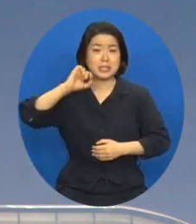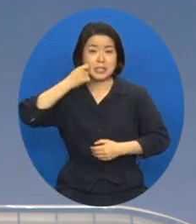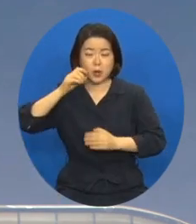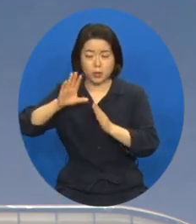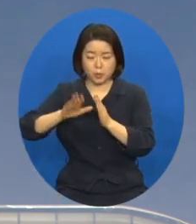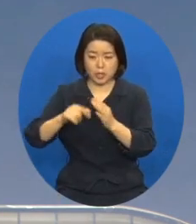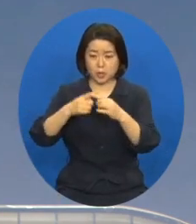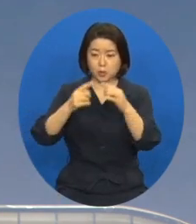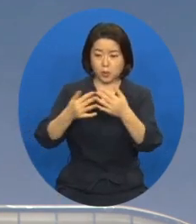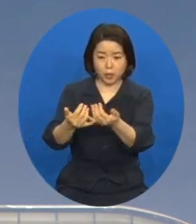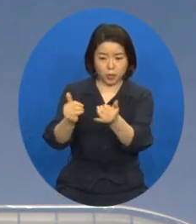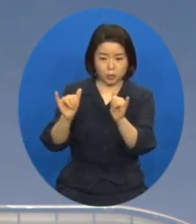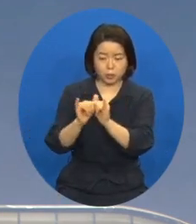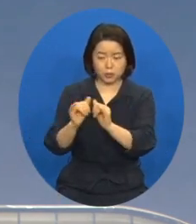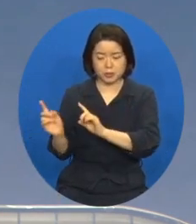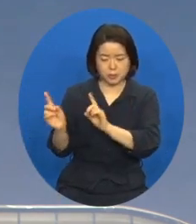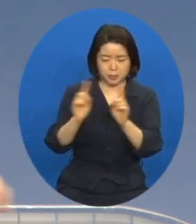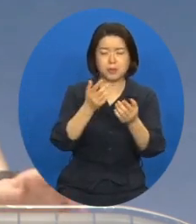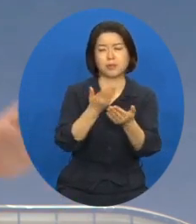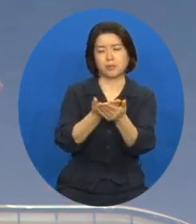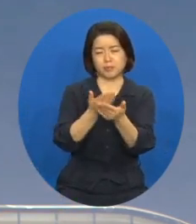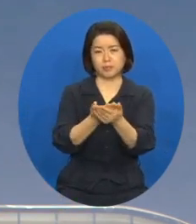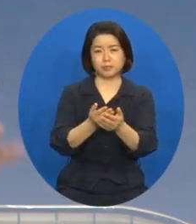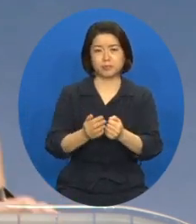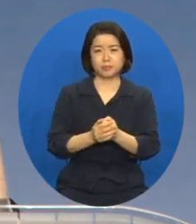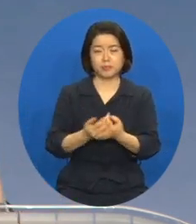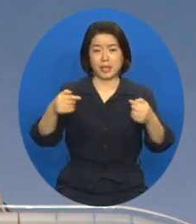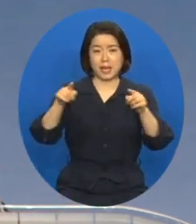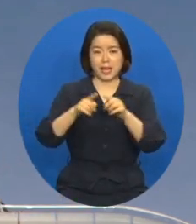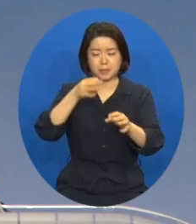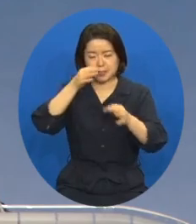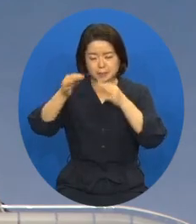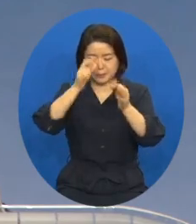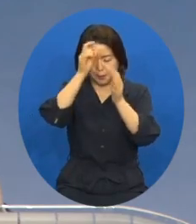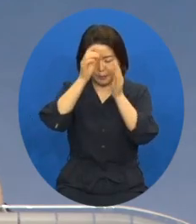때에 교회 공동체도 살게 해주옵소서. 우리 다 같이 통성으로 기도하겠습니다.